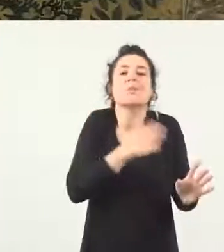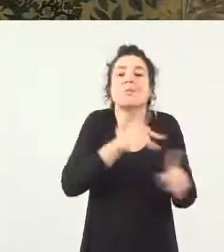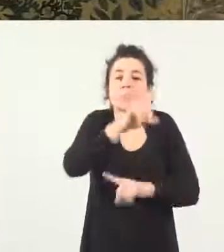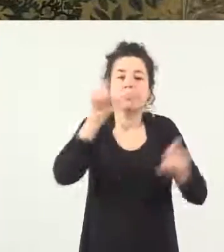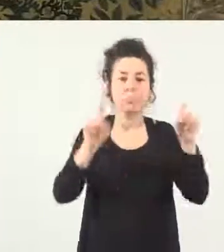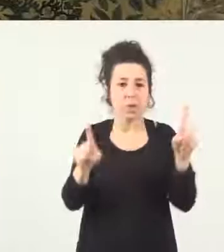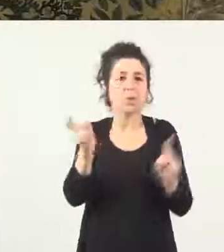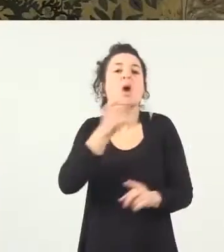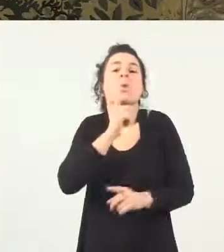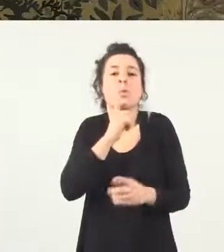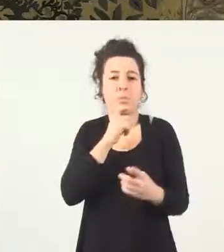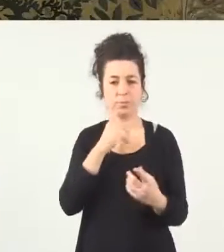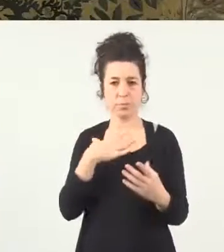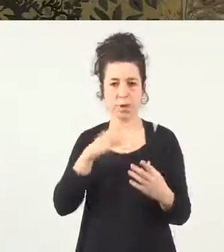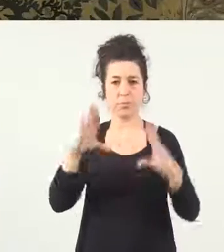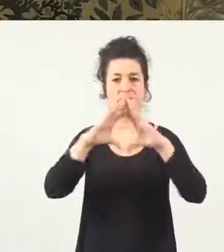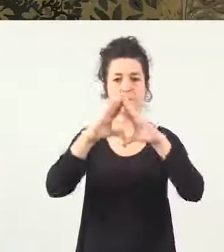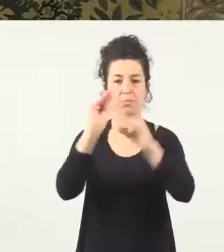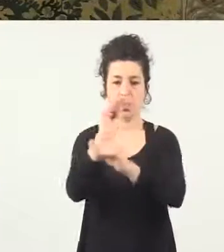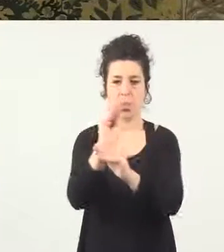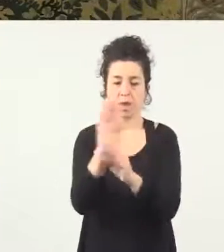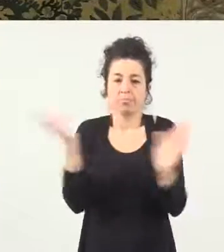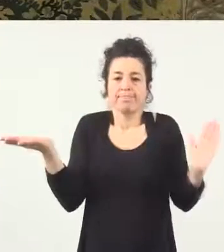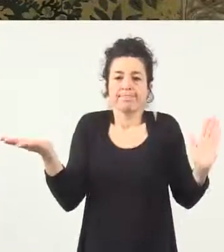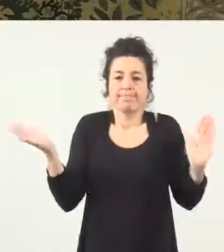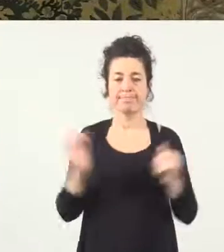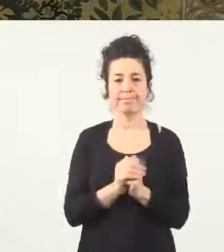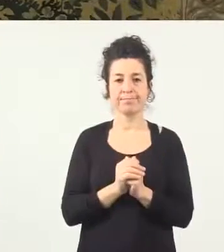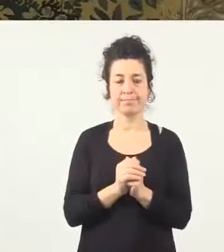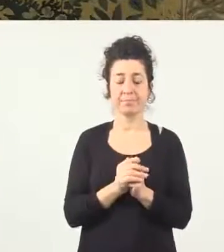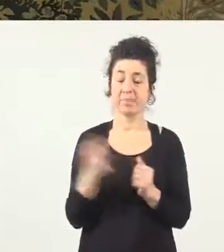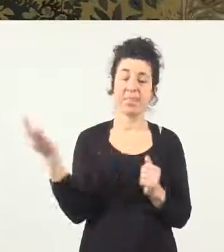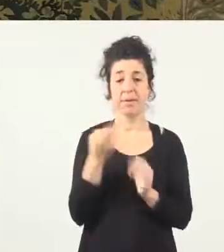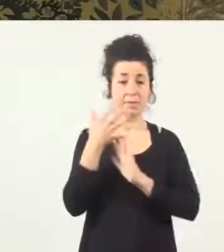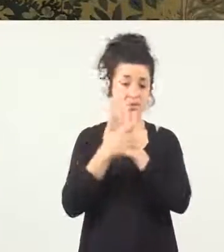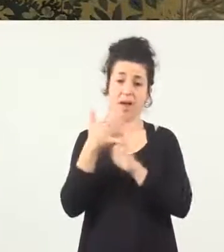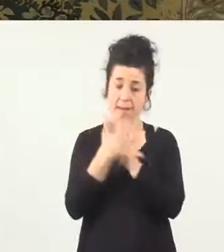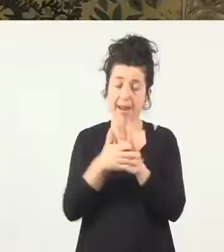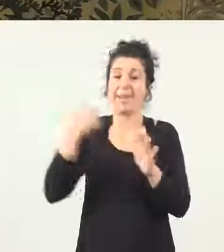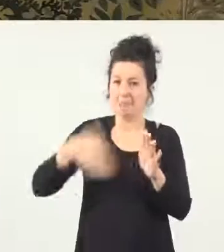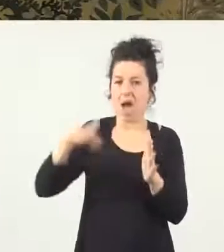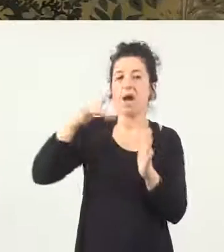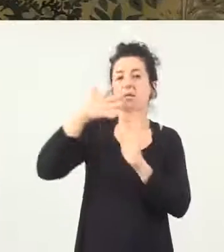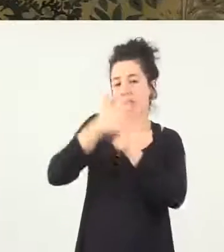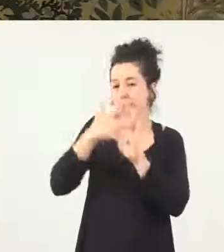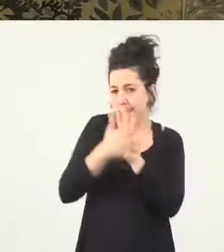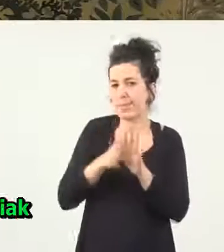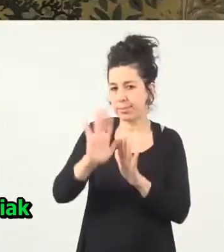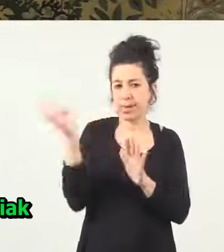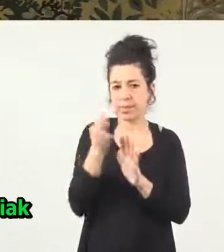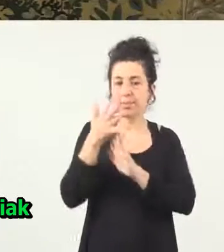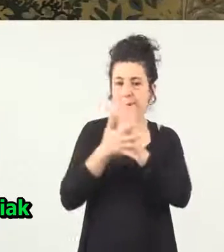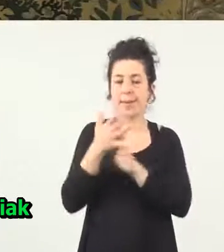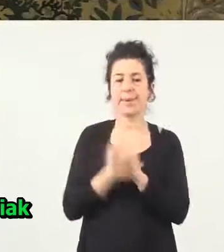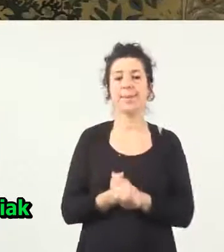nola planteatu, nola zainduko dugu, ez da. Bueno, nik uste dut hori horretaz hitz egin behar dela eta hitz egiten ari garela maila baten, ez da.